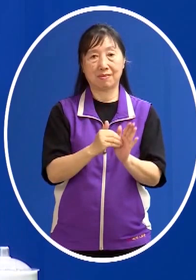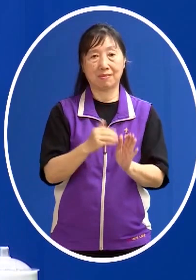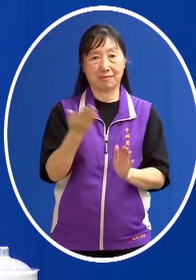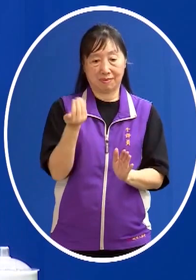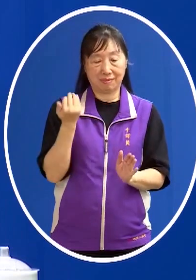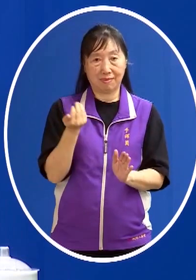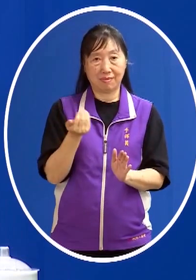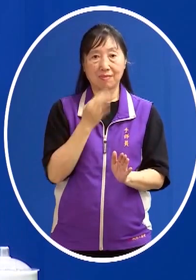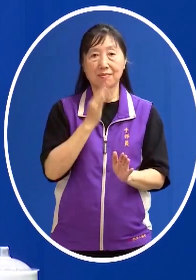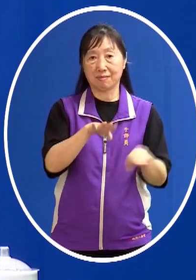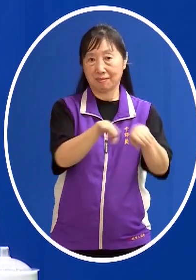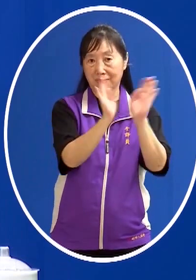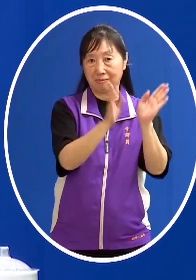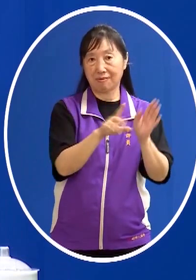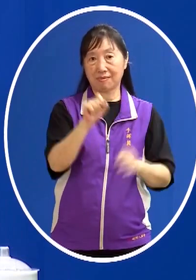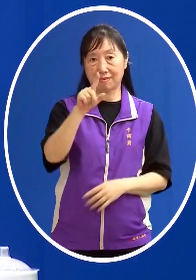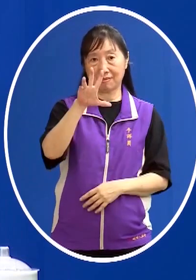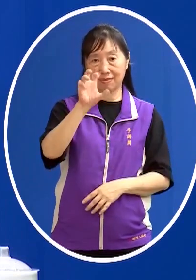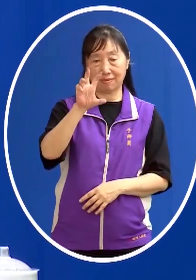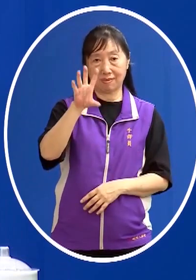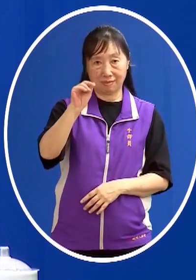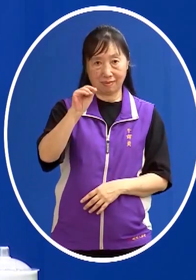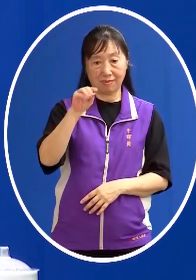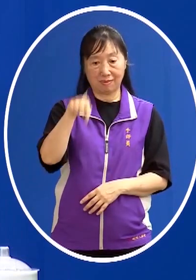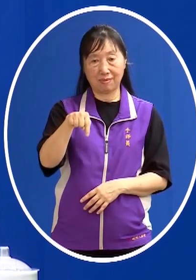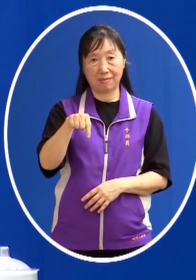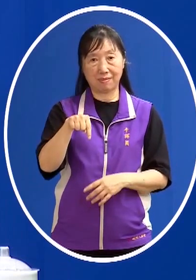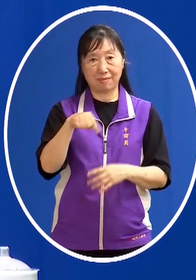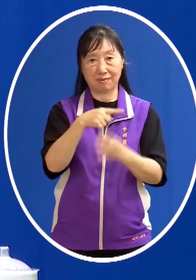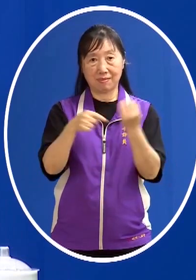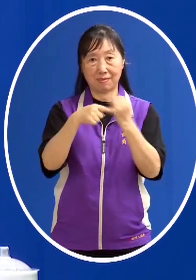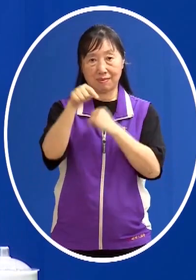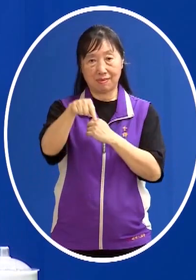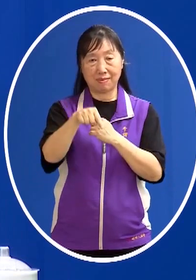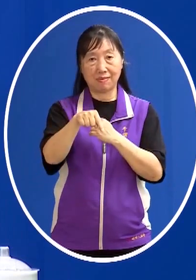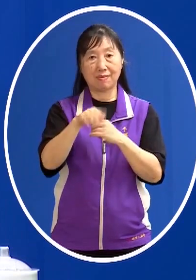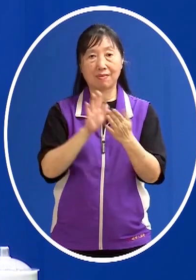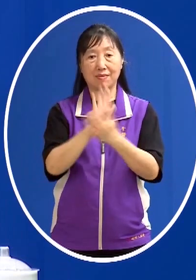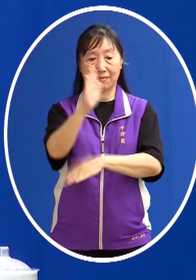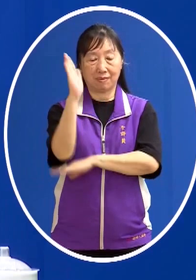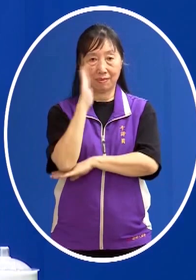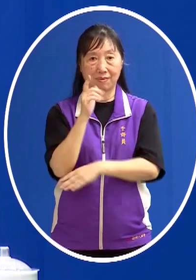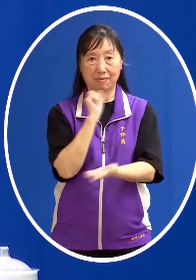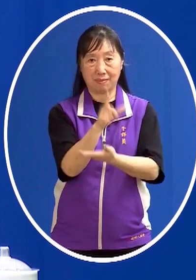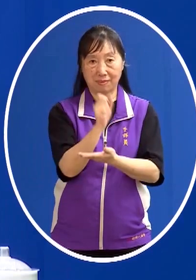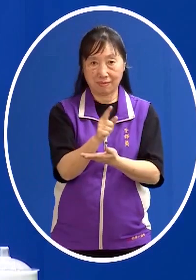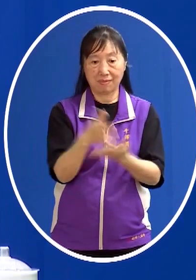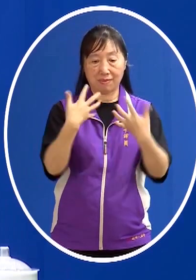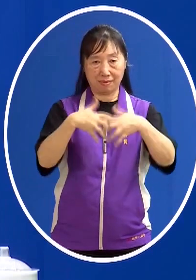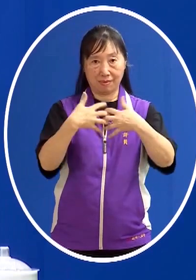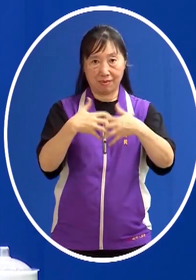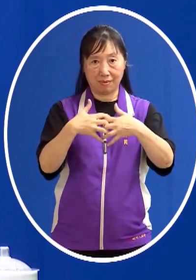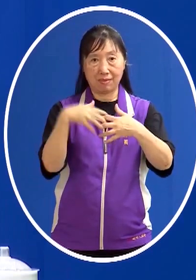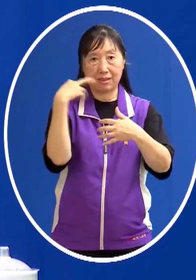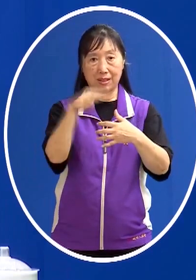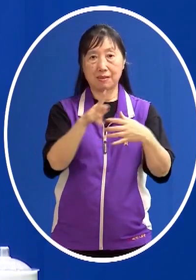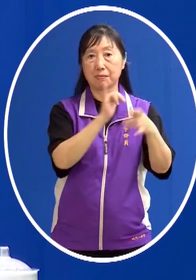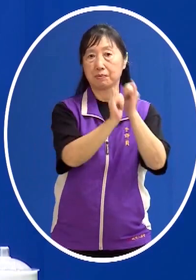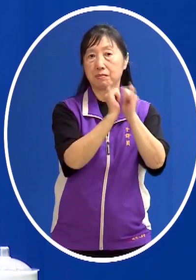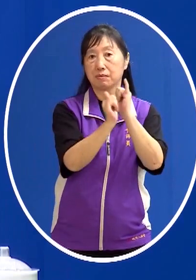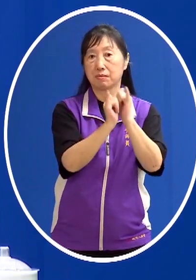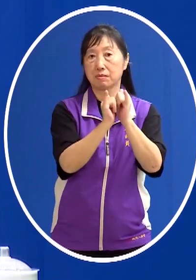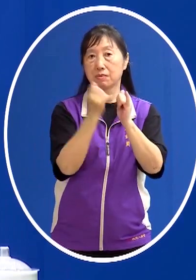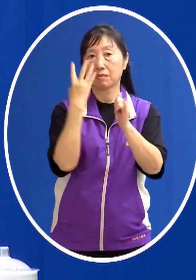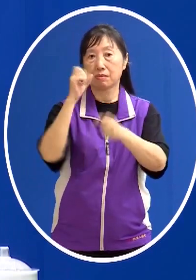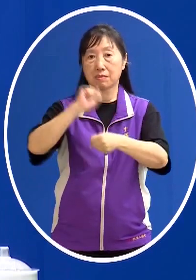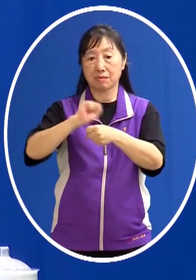能从一开始的188万片，那透过政府的采购机器以及民间新购的